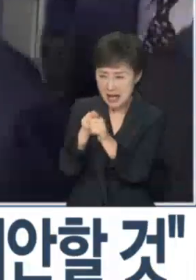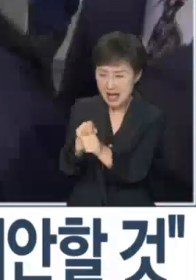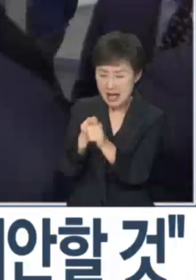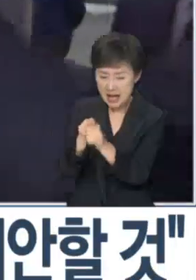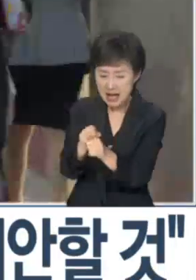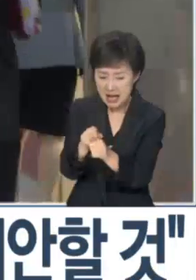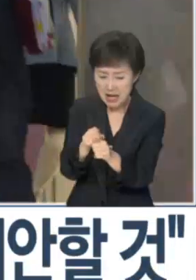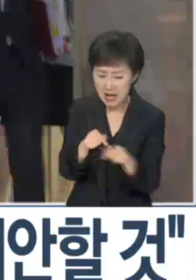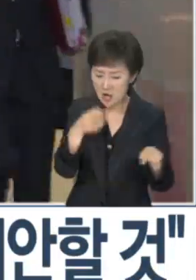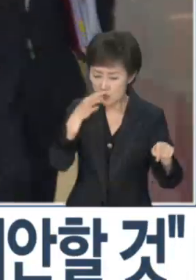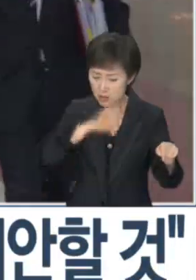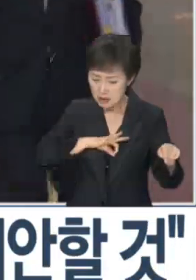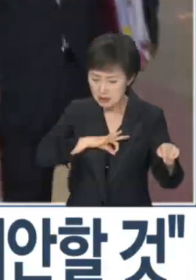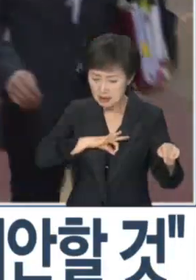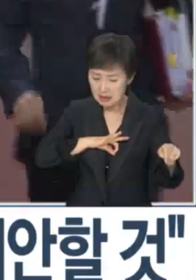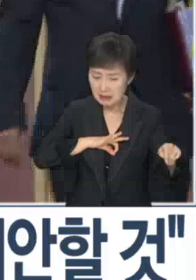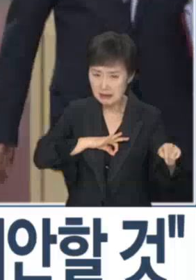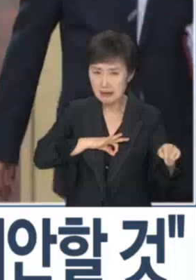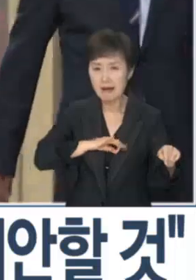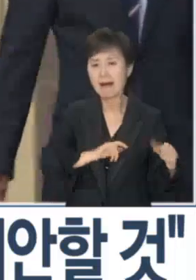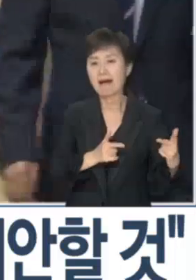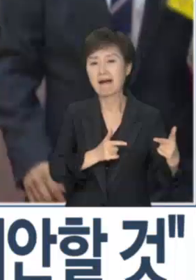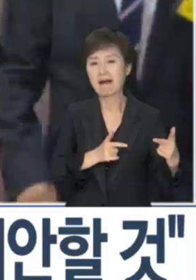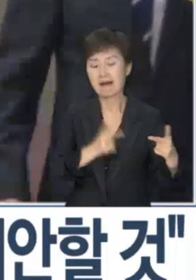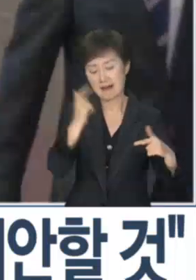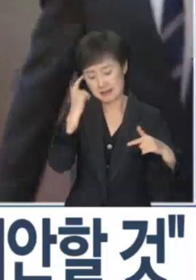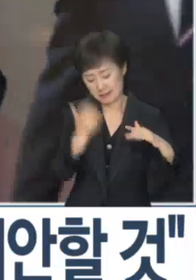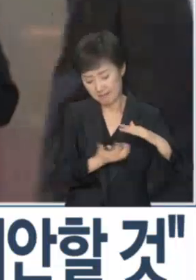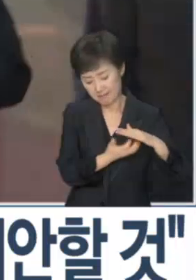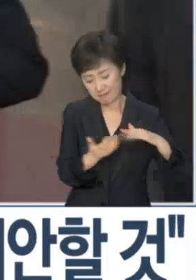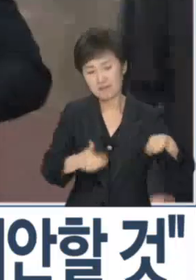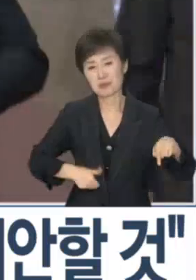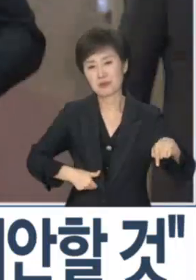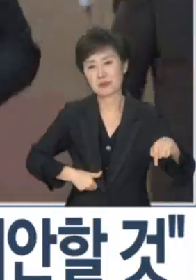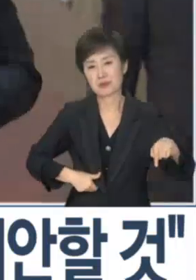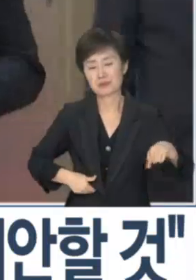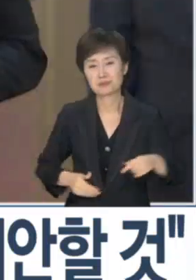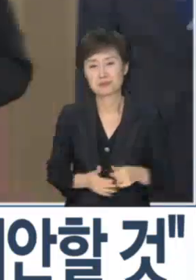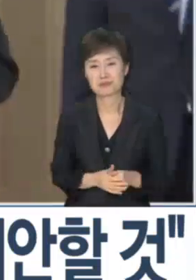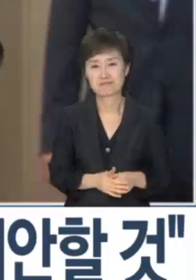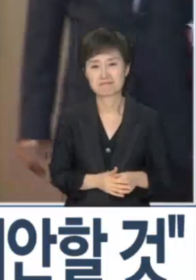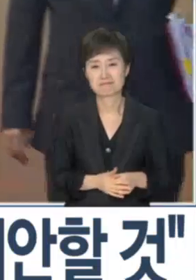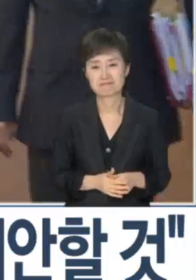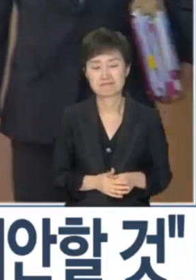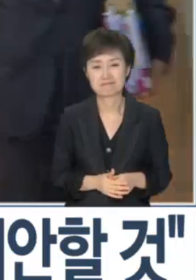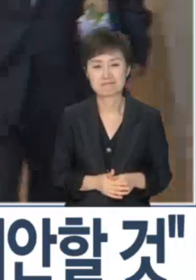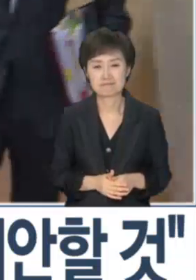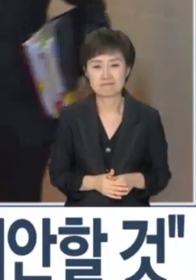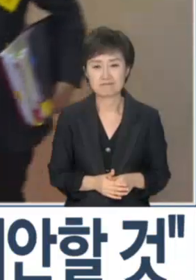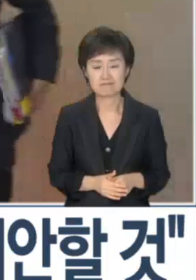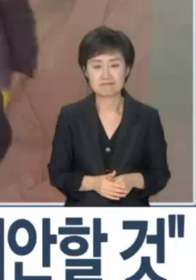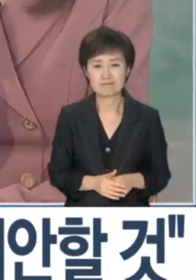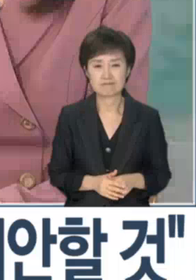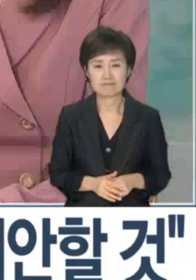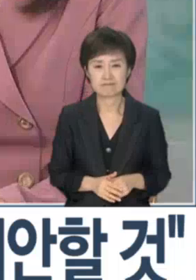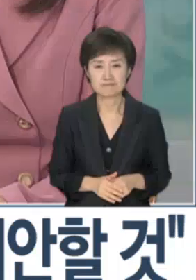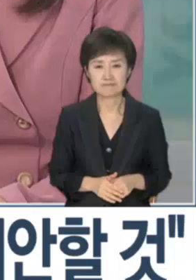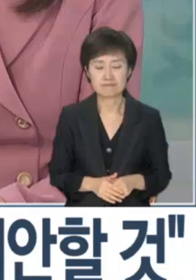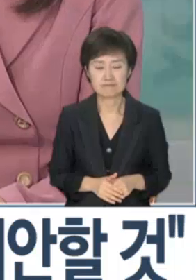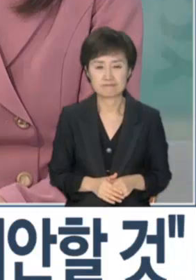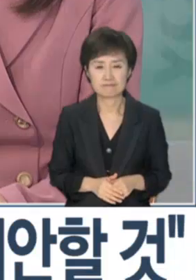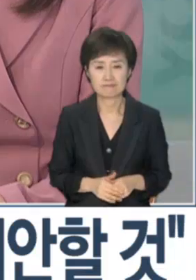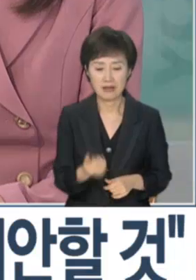된다. 그런 생각보다는 한 번 더 생각하는 기회를 갖는 것이 좋지 않을까 이렇게 생각이 듭니다. 네, 알겠습니다.